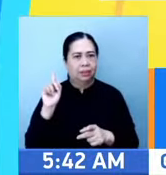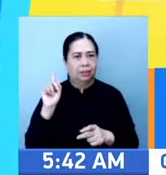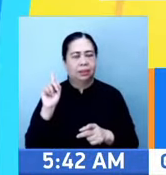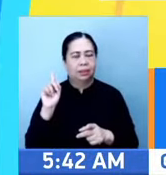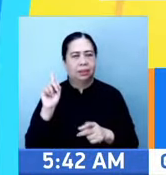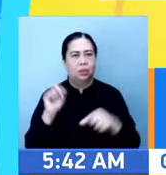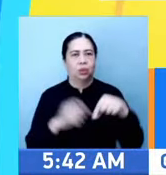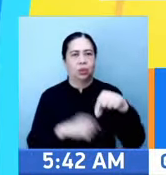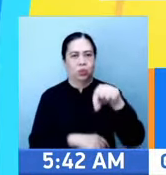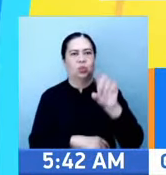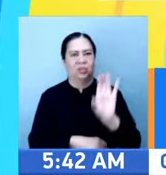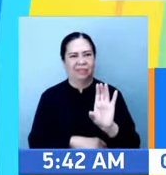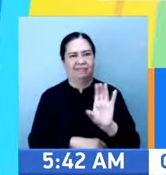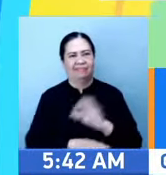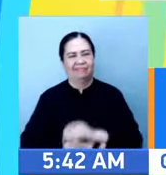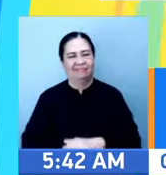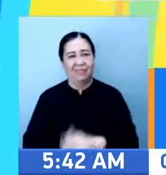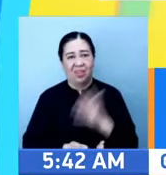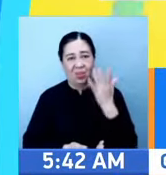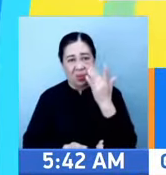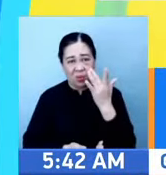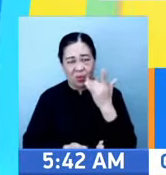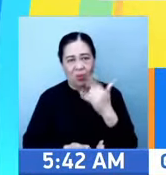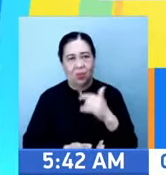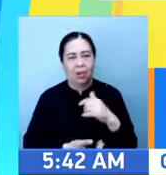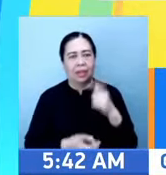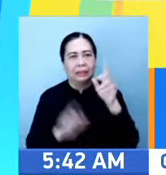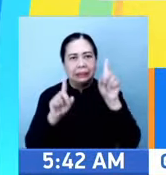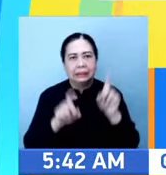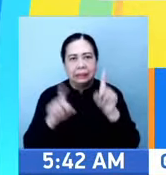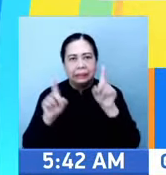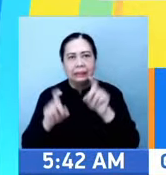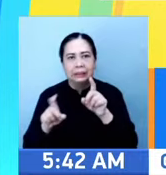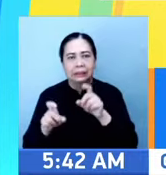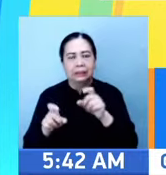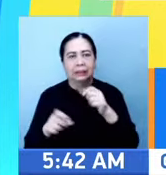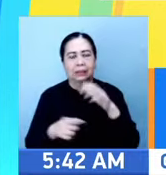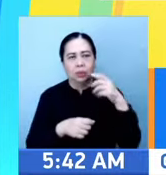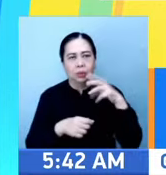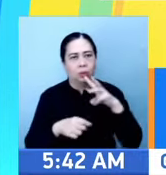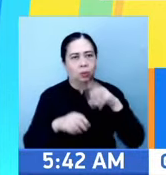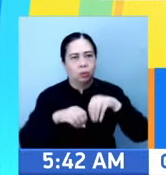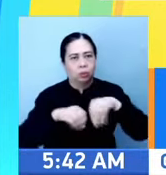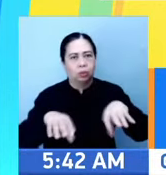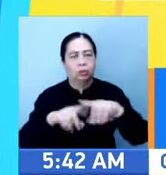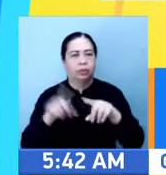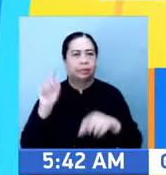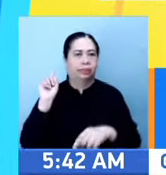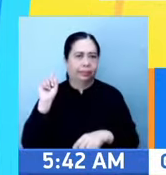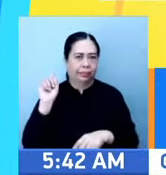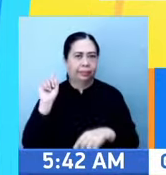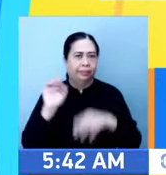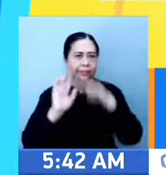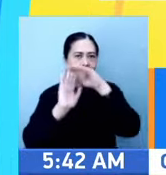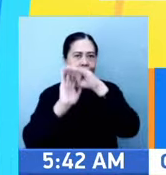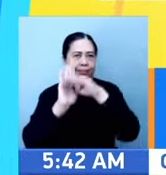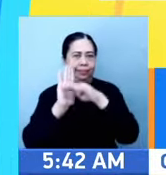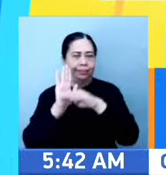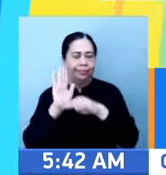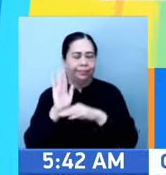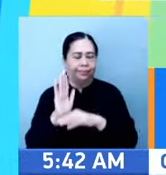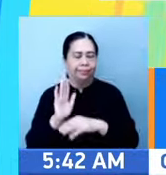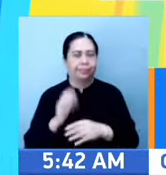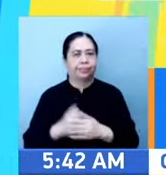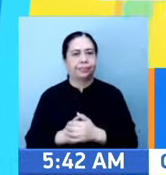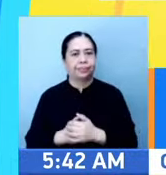City dahil sa pressure test. Gaya ng barangay San Antonio, Paltok, Siena, Apolonio, Samson